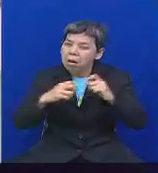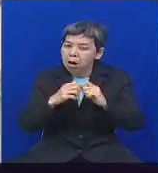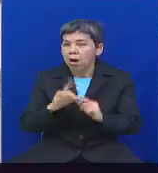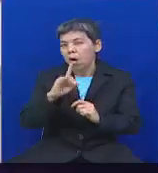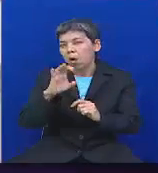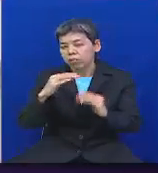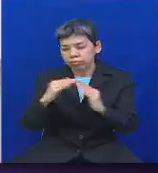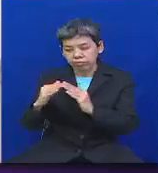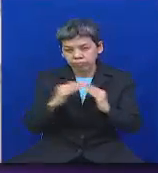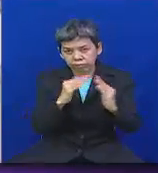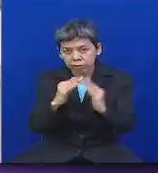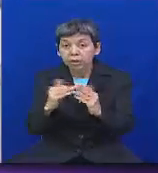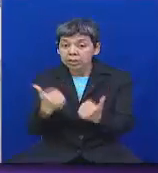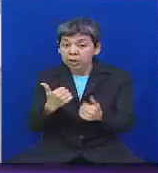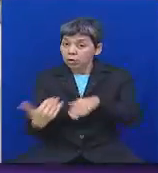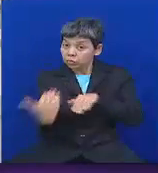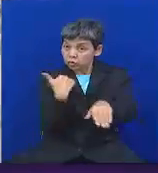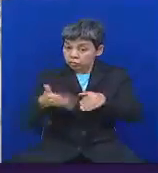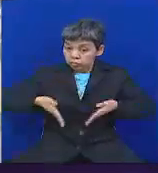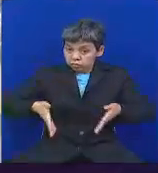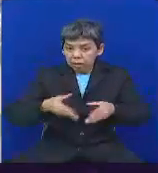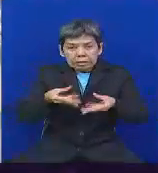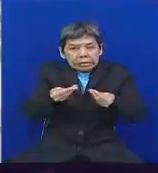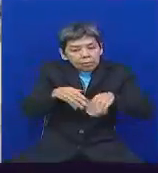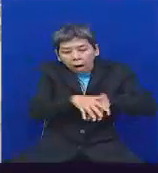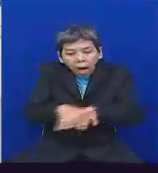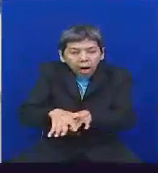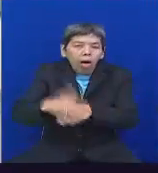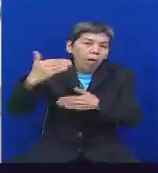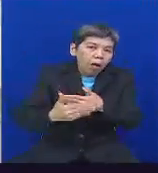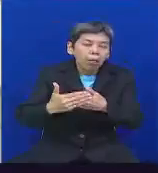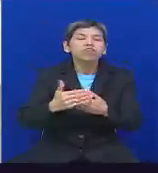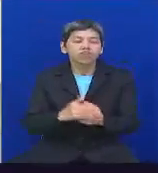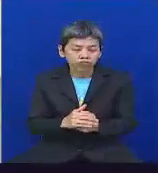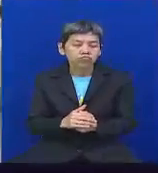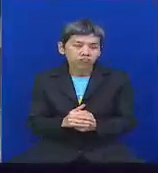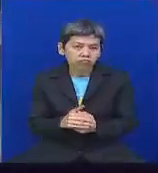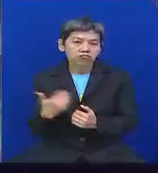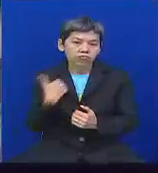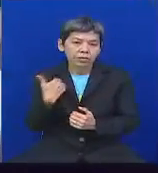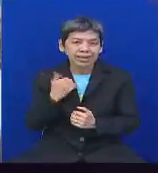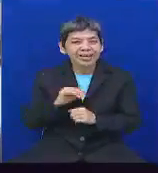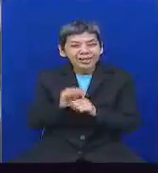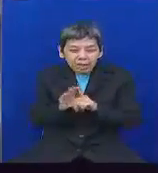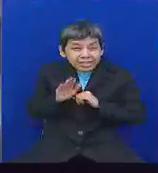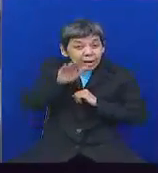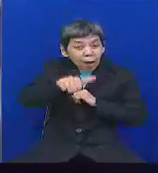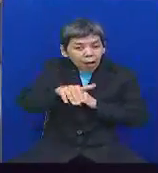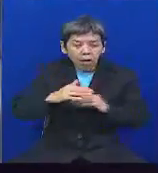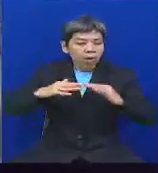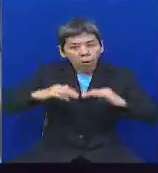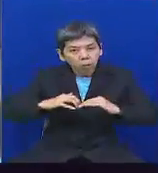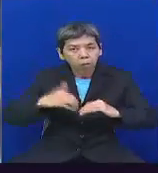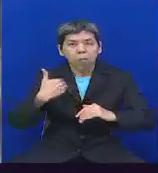หลังคาเรือนนอกจากนี้ถนนในหมู่บ้านถูกดินสไลด์ลงมาปิดทับเส้นทางในบางช่วงด้วยมีสะพานคอนกรีตทรุดตัว1จุด